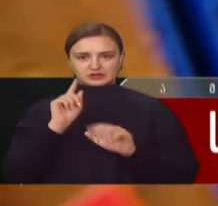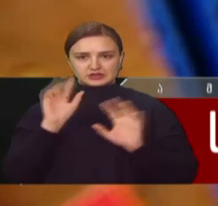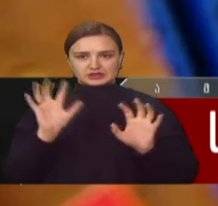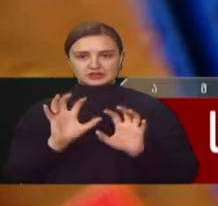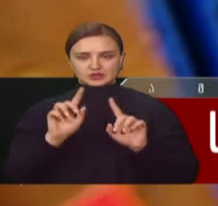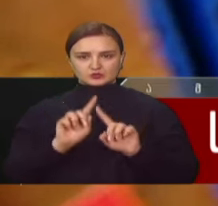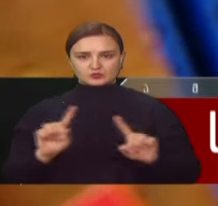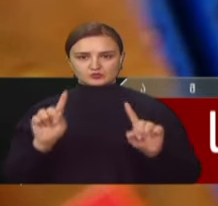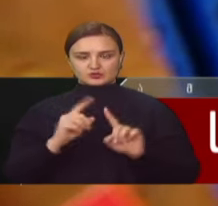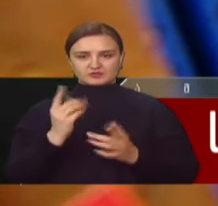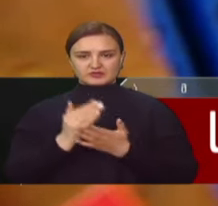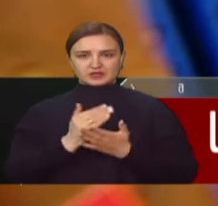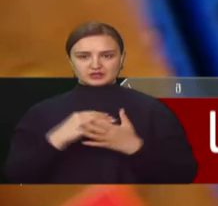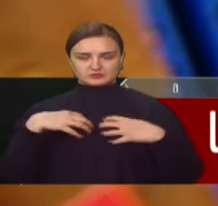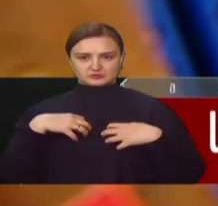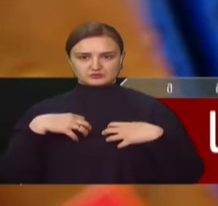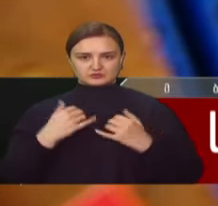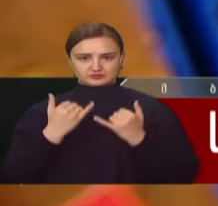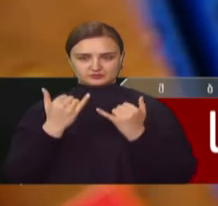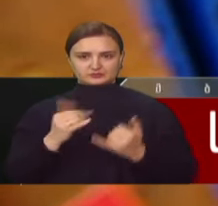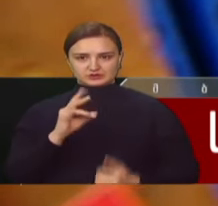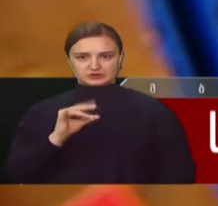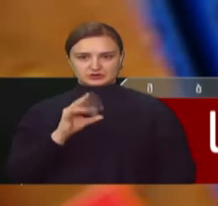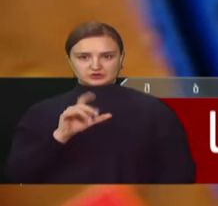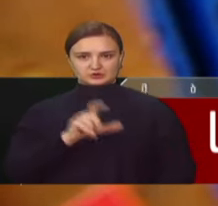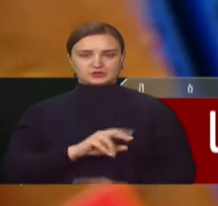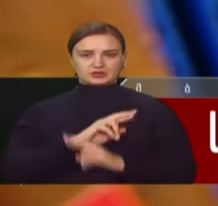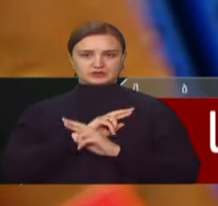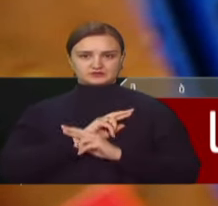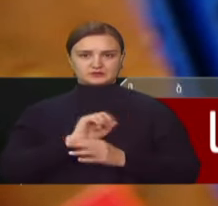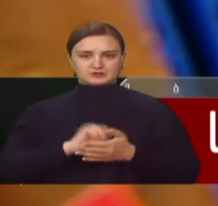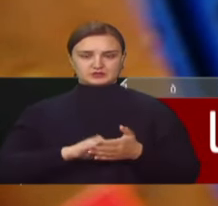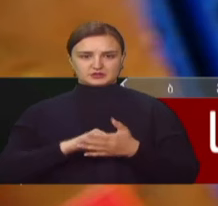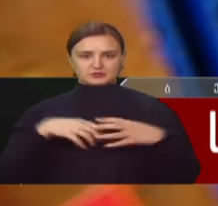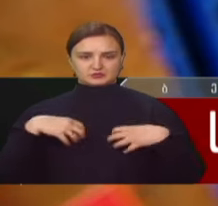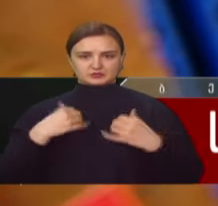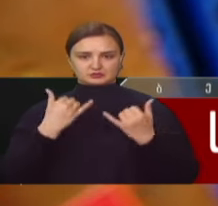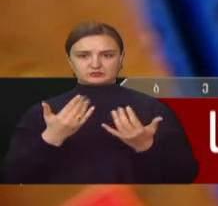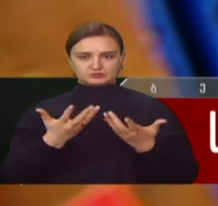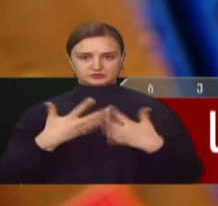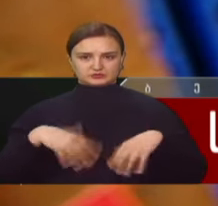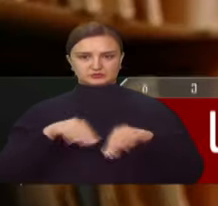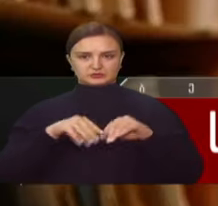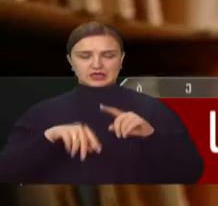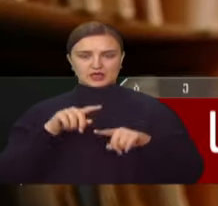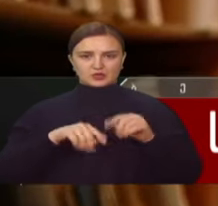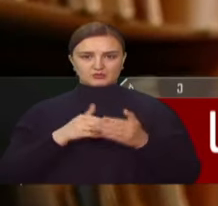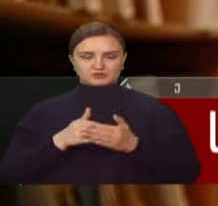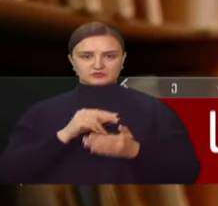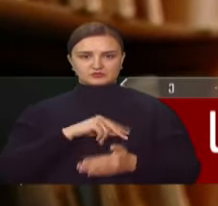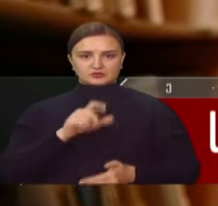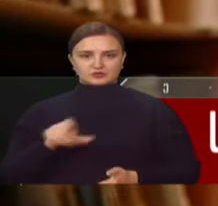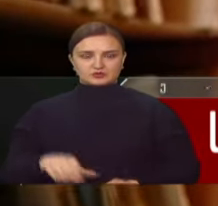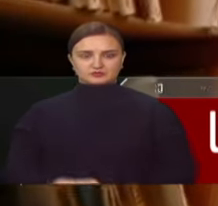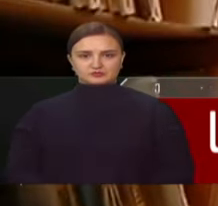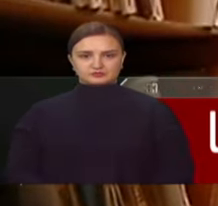მუზეუმი. საზოგადოებრივი მაუწყებელი მწუხარებას გამოთქვამს ნინო ჟღენტის გარდაცვალების გამო და უსამძიმრებს მის ოჯახს, ახლობლებს და კოლეგებს. ისინი